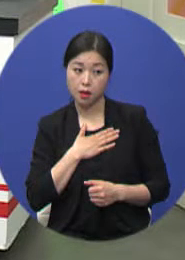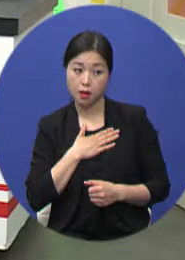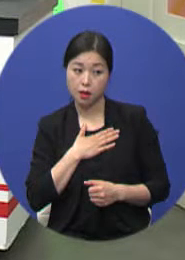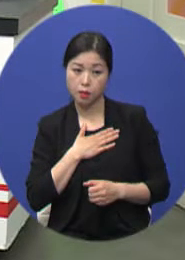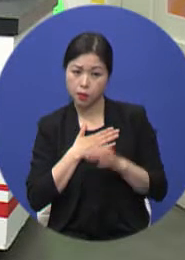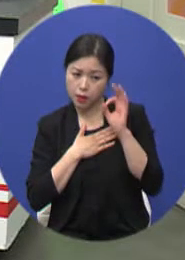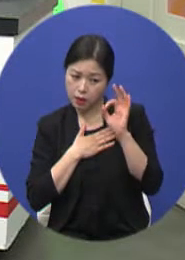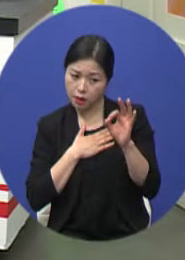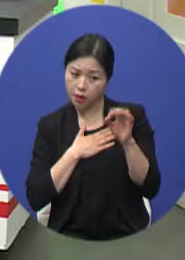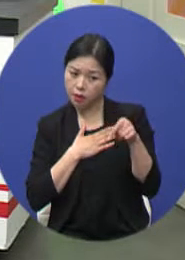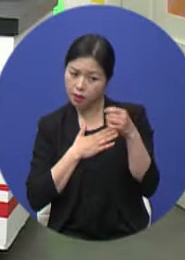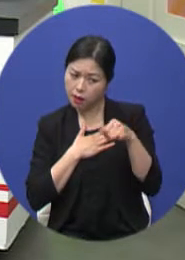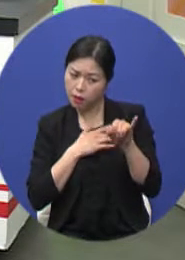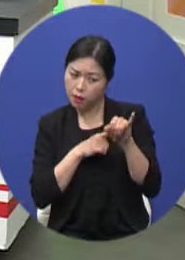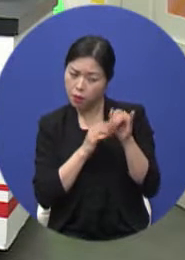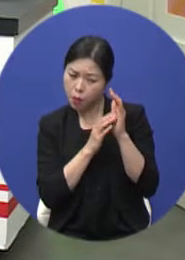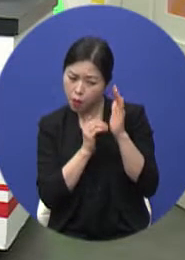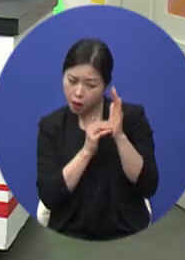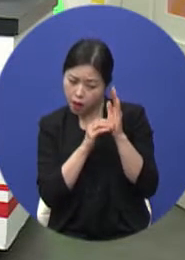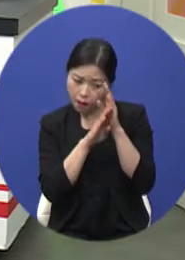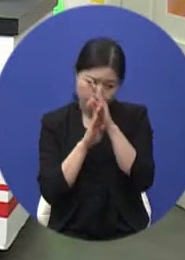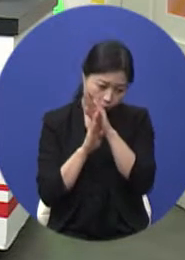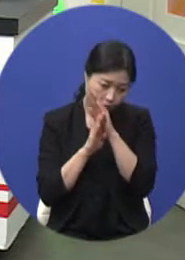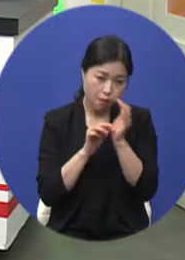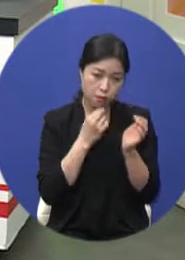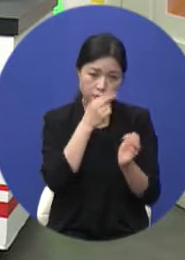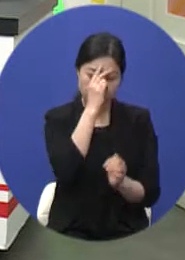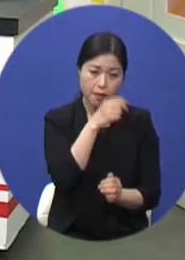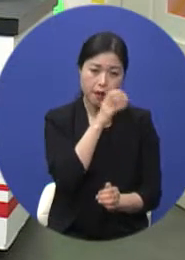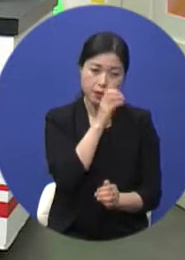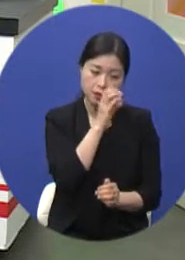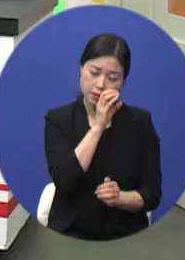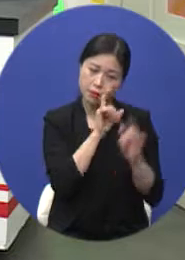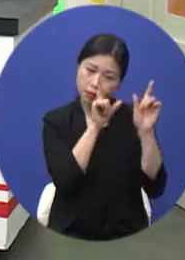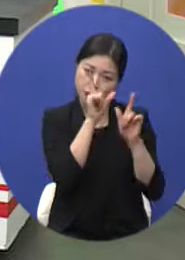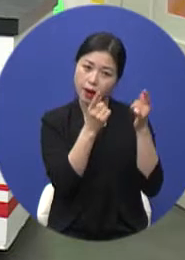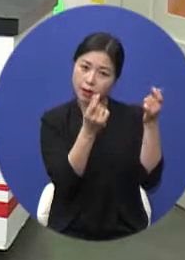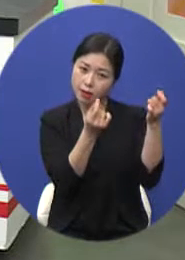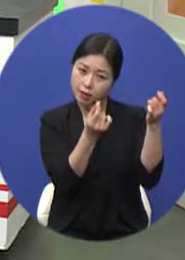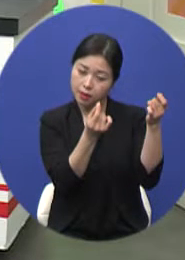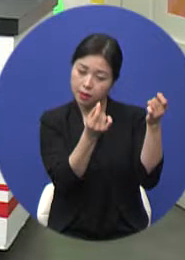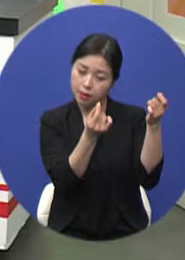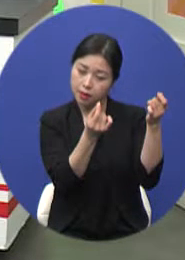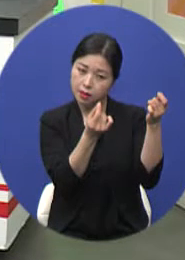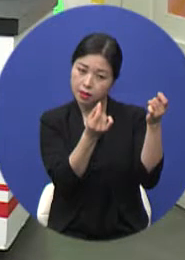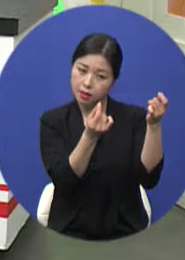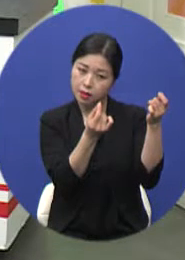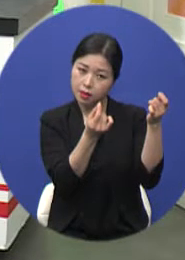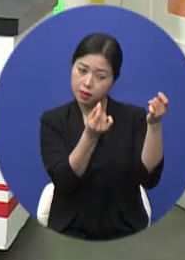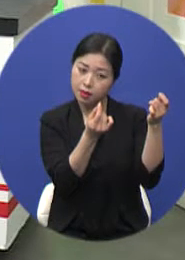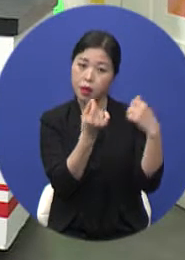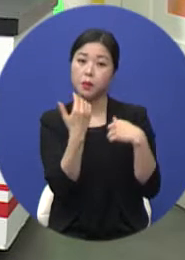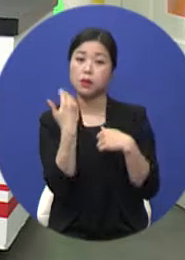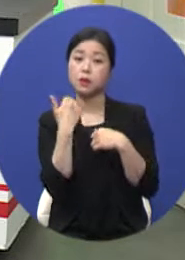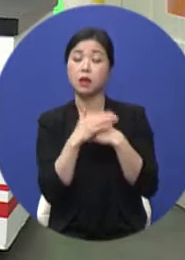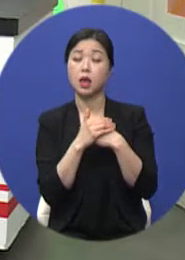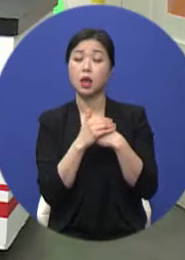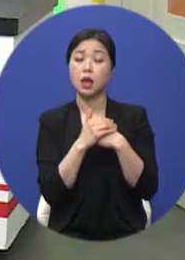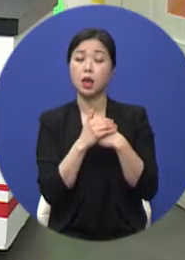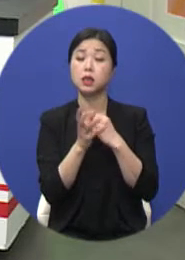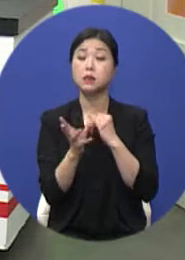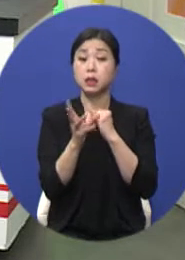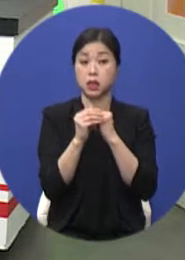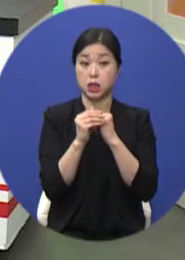좀 먹는 눈치였어요. 네. 네, 그랬는데 임신이 이제 얼마 전에 알게 됐는데